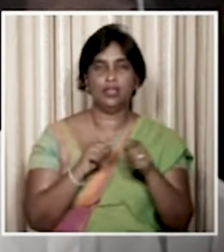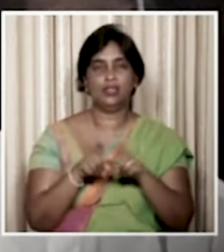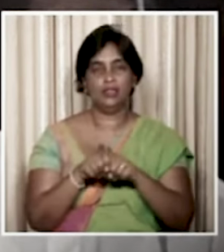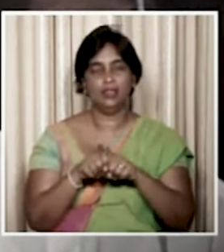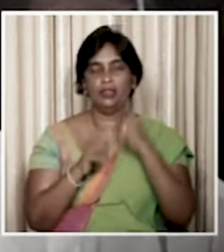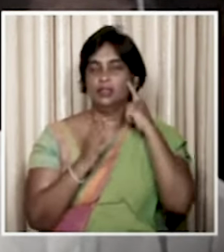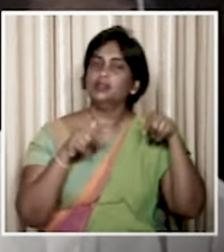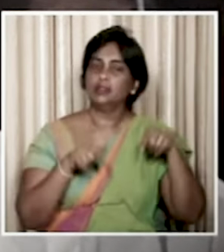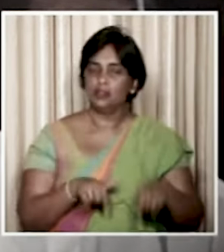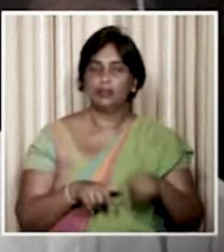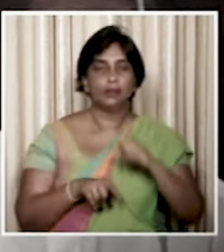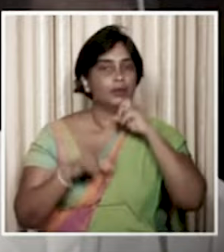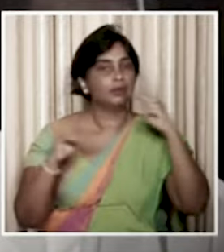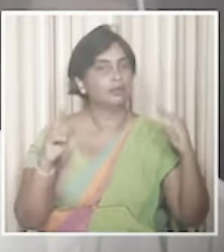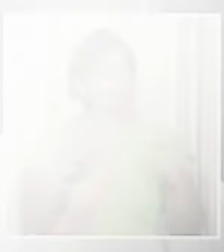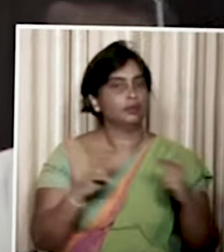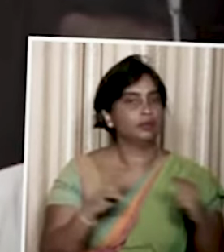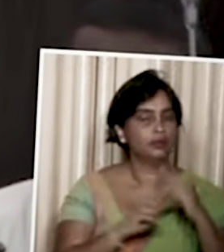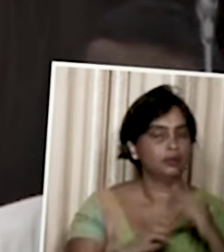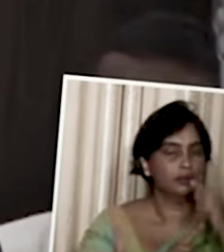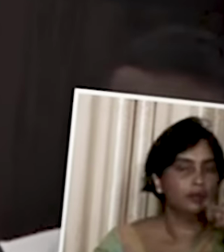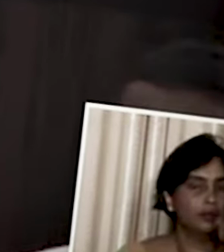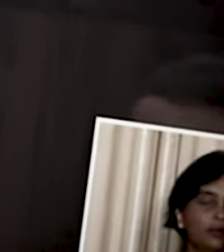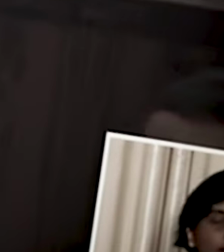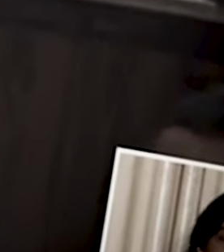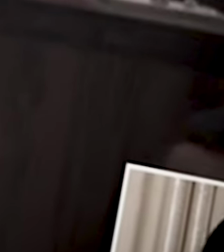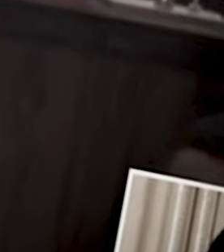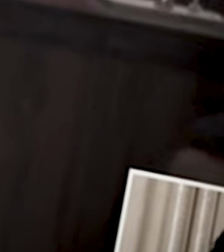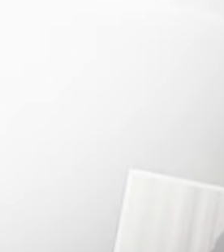தீர்ப்பு வந்திருக்கிறது. அந்த தீர்ப்பில்